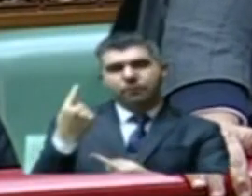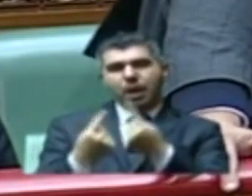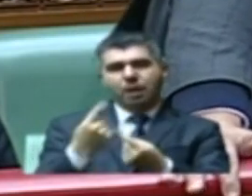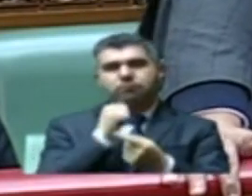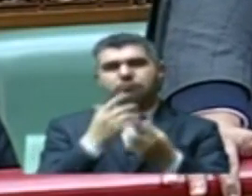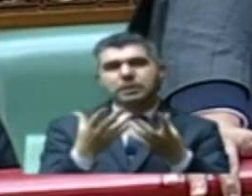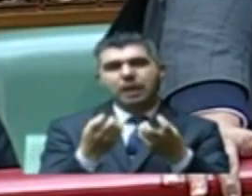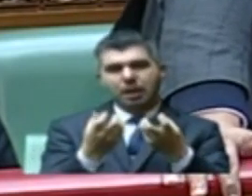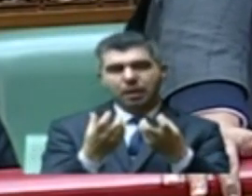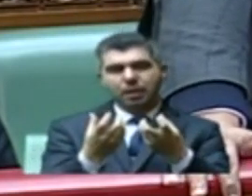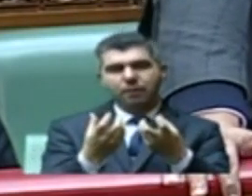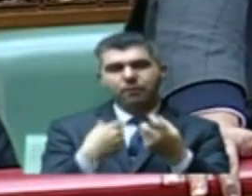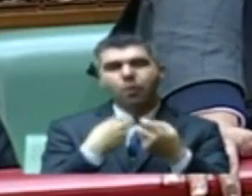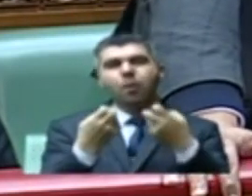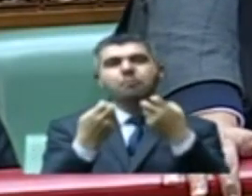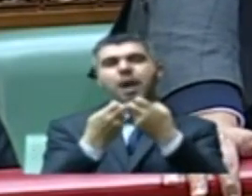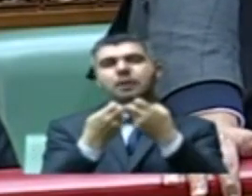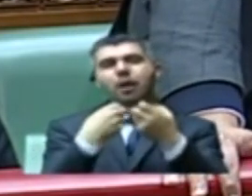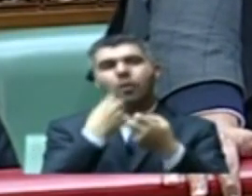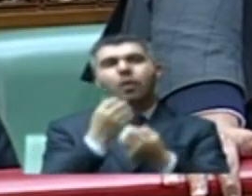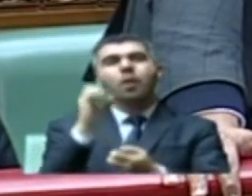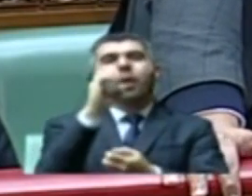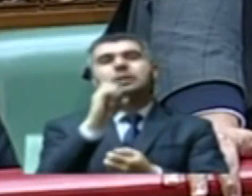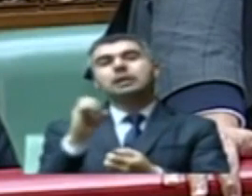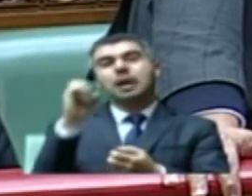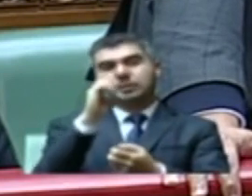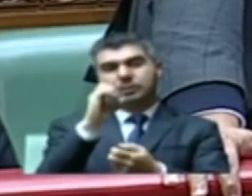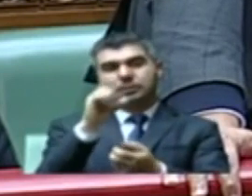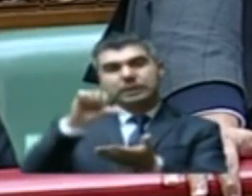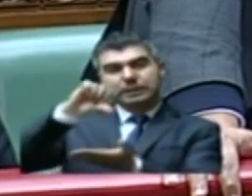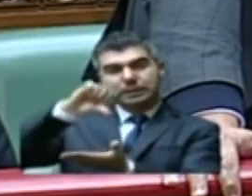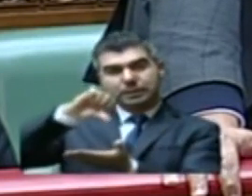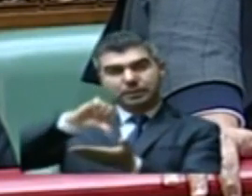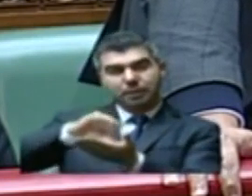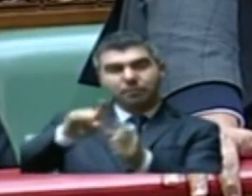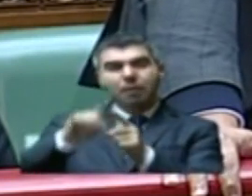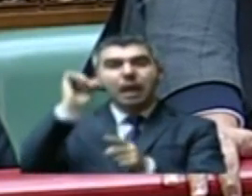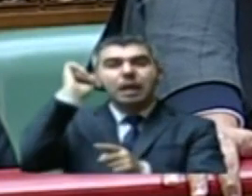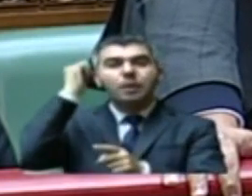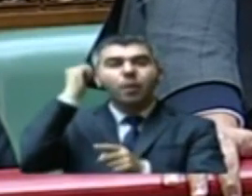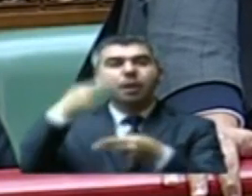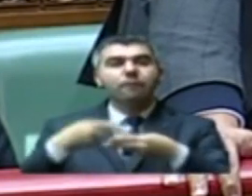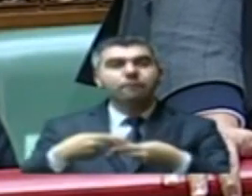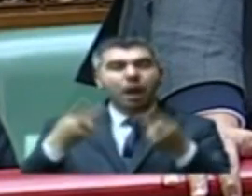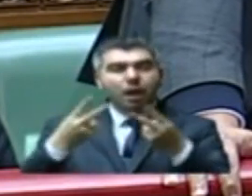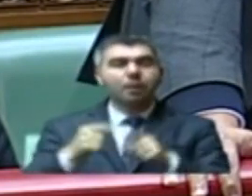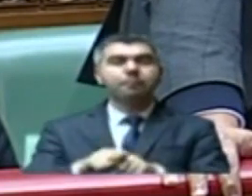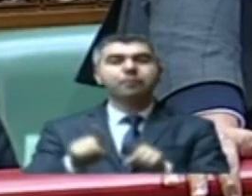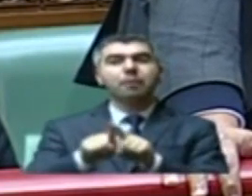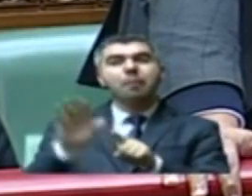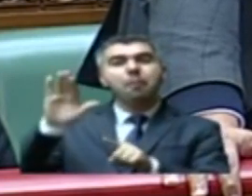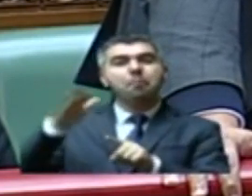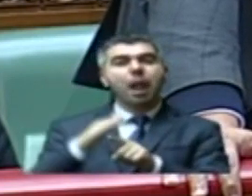المؤهلات اللي هي طبيعيه مثلا كورزازات، اللي علاش ما تخلقوش مراكز ديال التكوين ديال الطاقات المتجدده مثلا الزلال حنا عندنا في